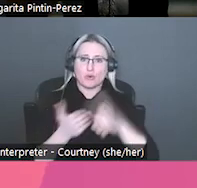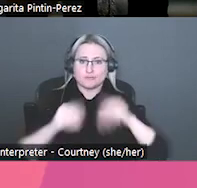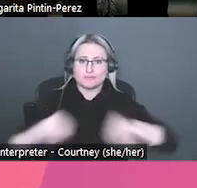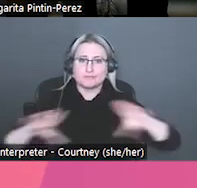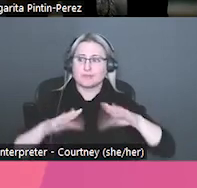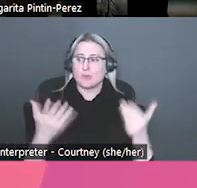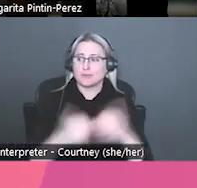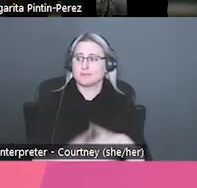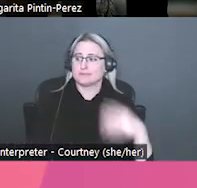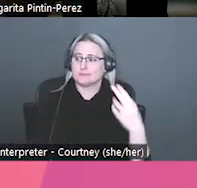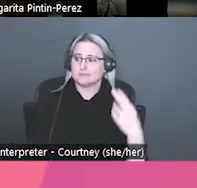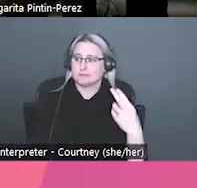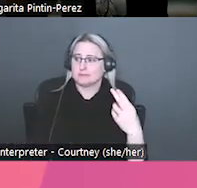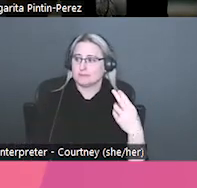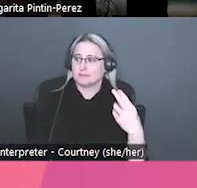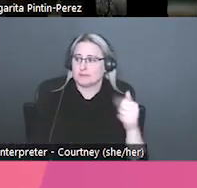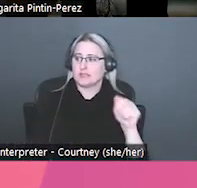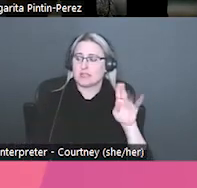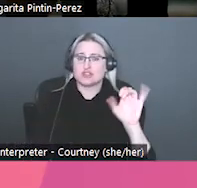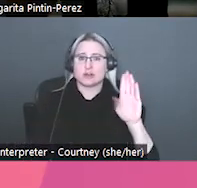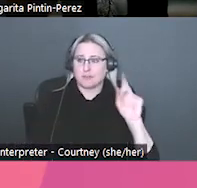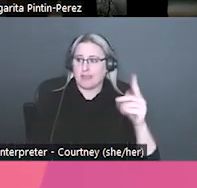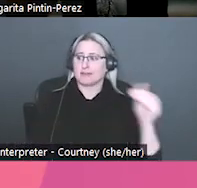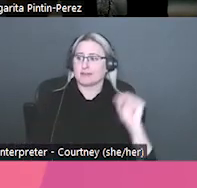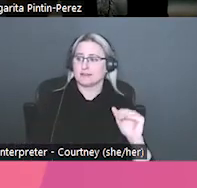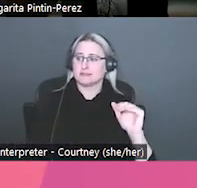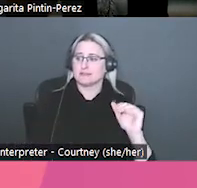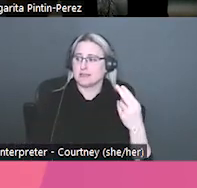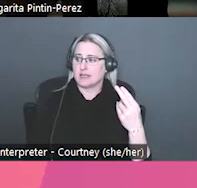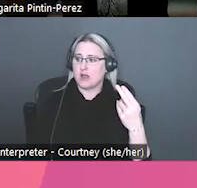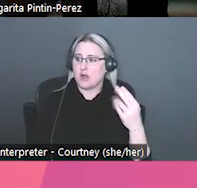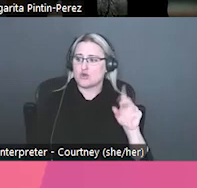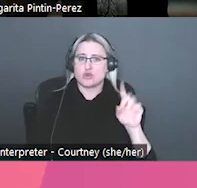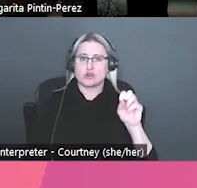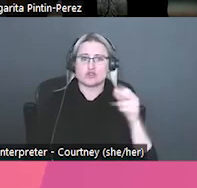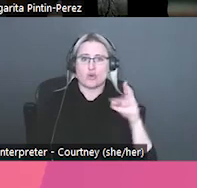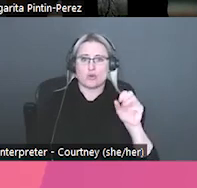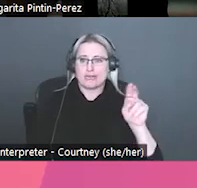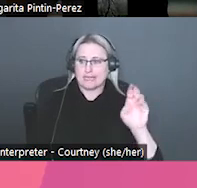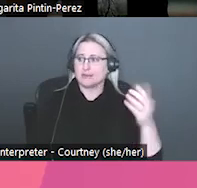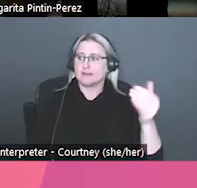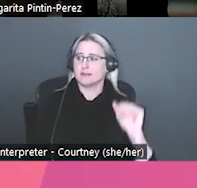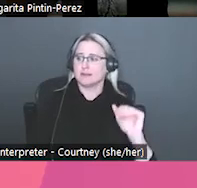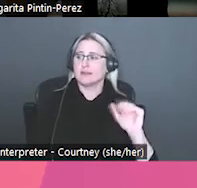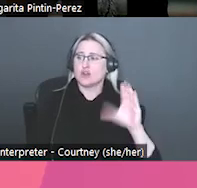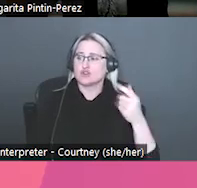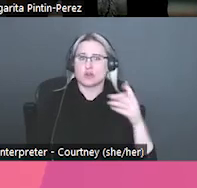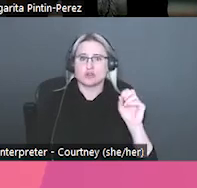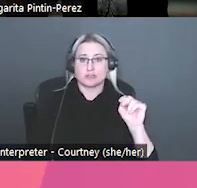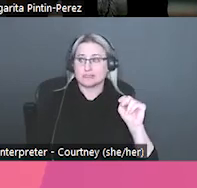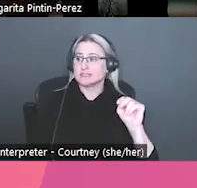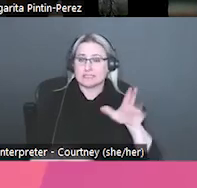Anishinaabeg, Haudenosaunee, Lenape et Chongongton. Ces terres sont liées au traité du canton de London et de son bras